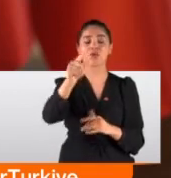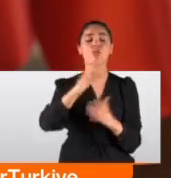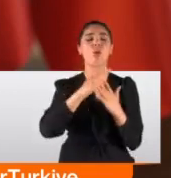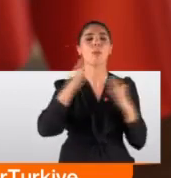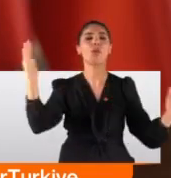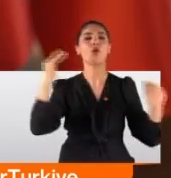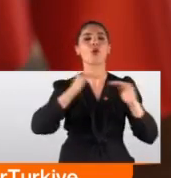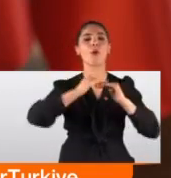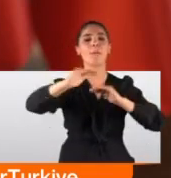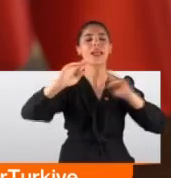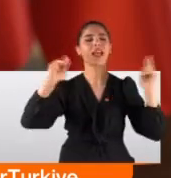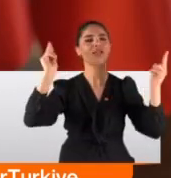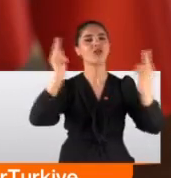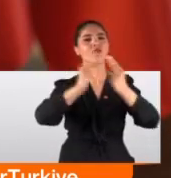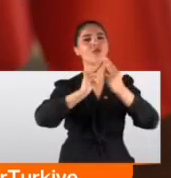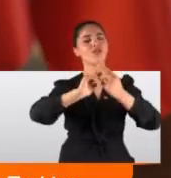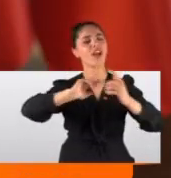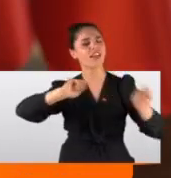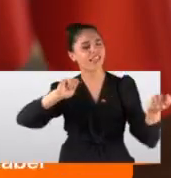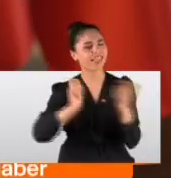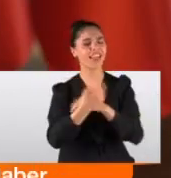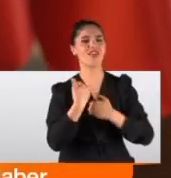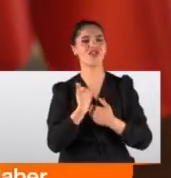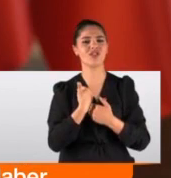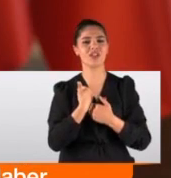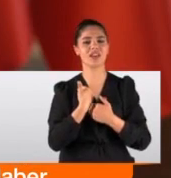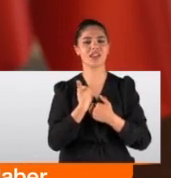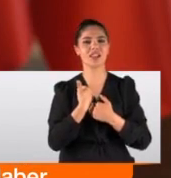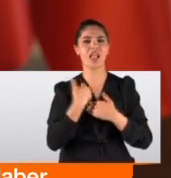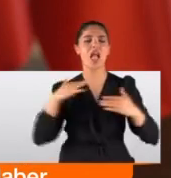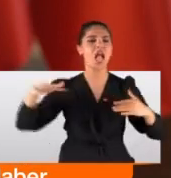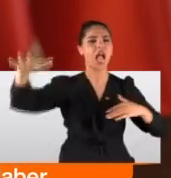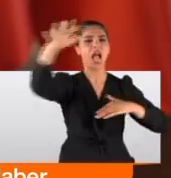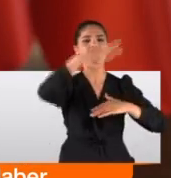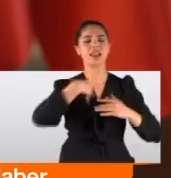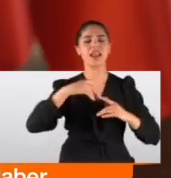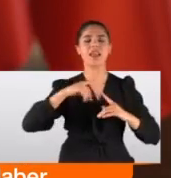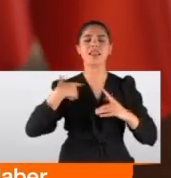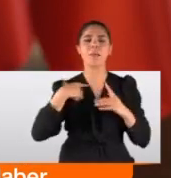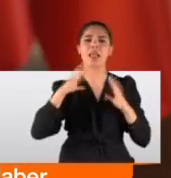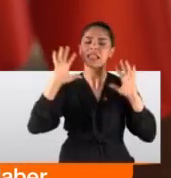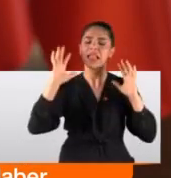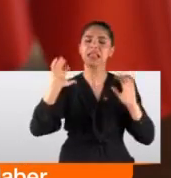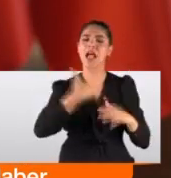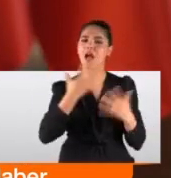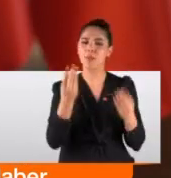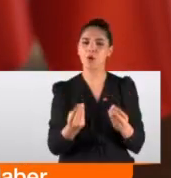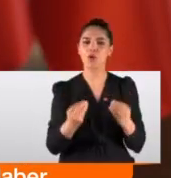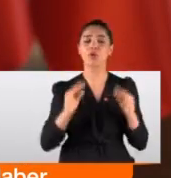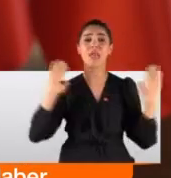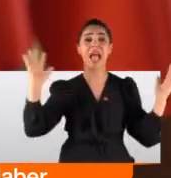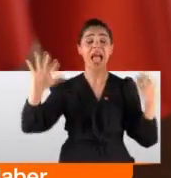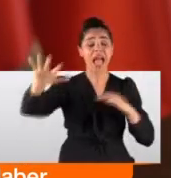milletle dünyayı da yerinden oynatırız, cihana da hükmederiz, evrene de